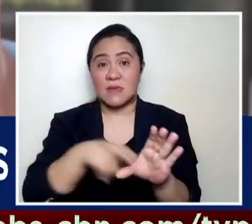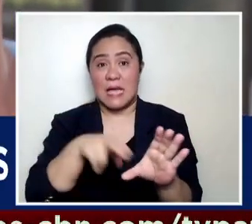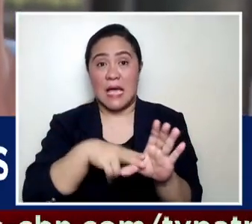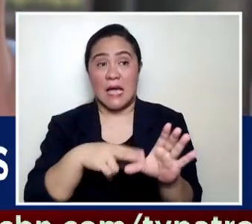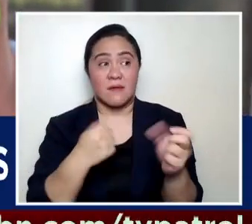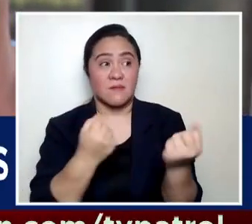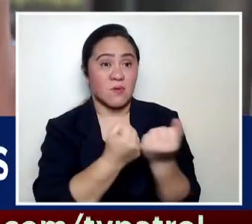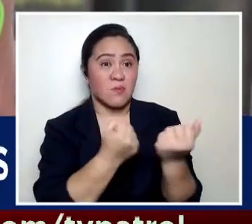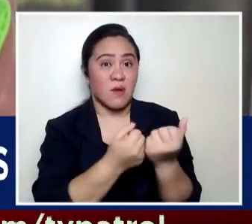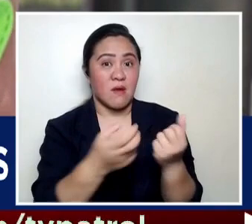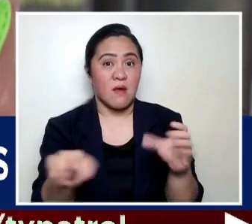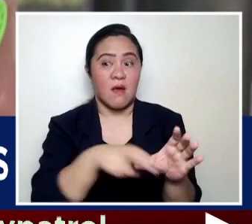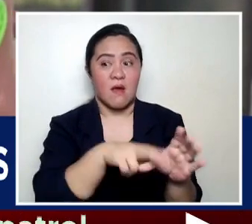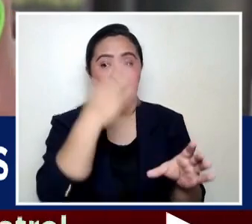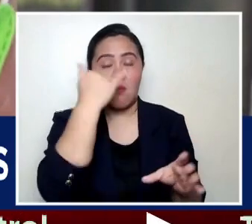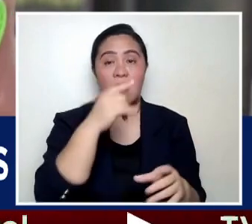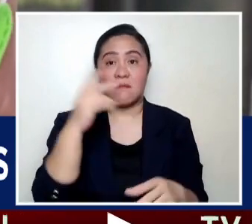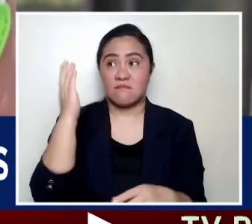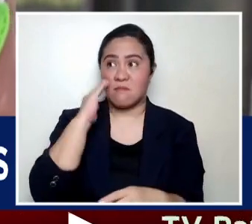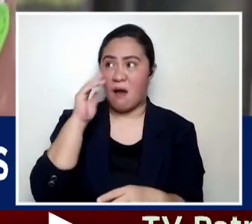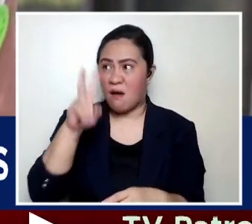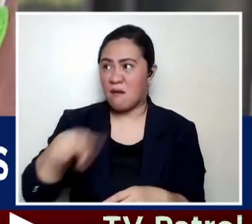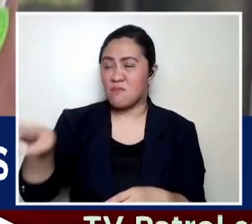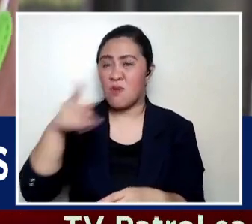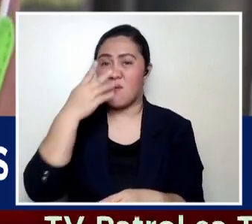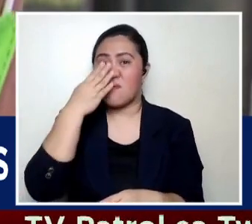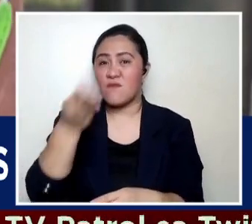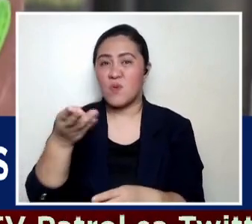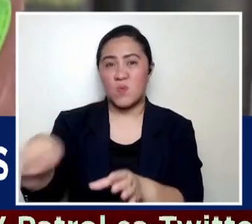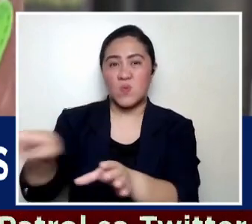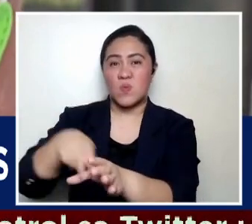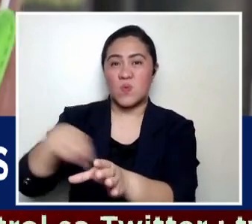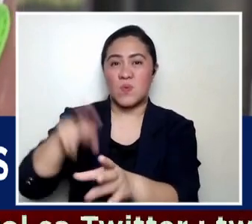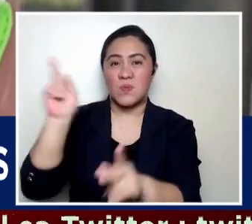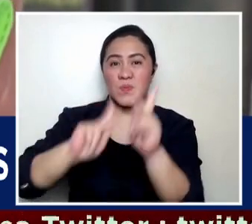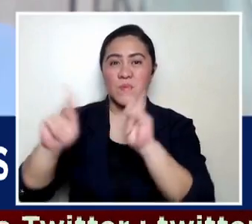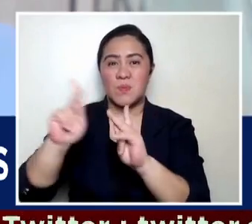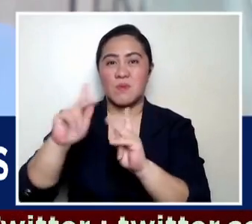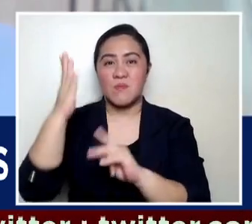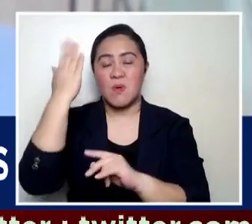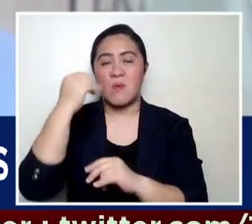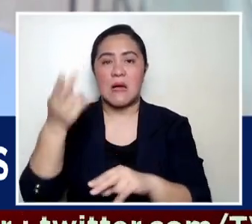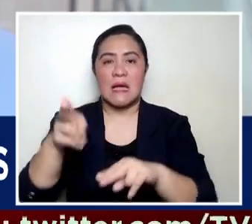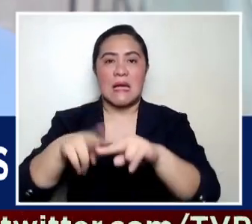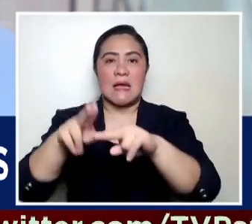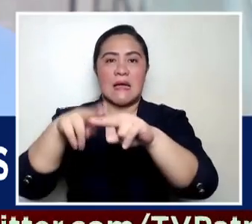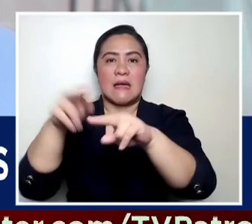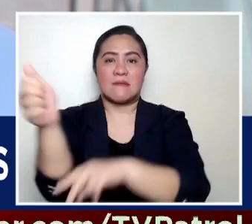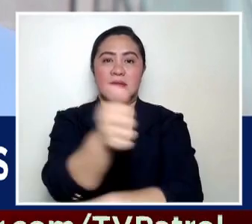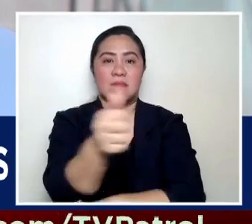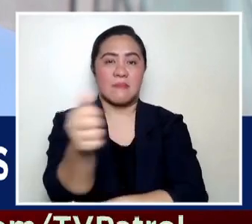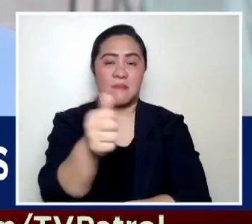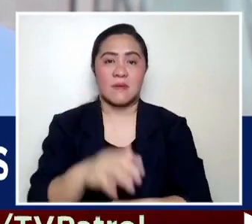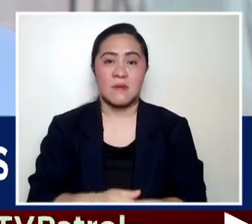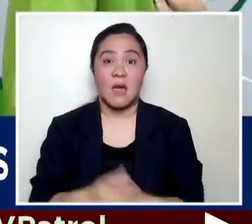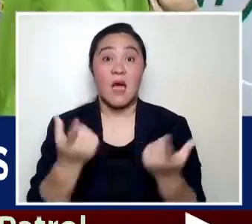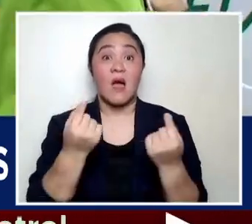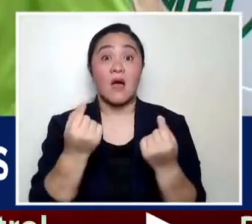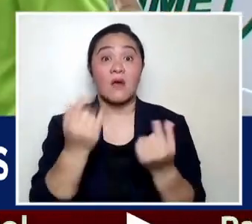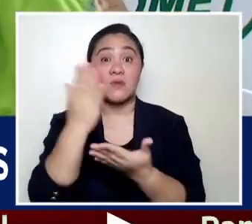nga ng konti na lang din sumasakay sa sobrang taas ng umaangat din yung pamasahe. Yung iba nga naglalakad na lang